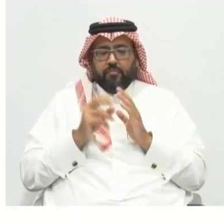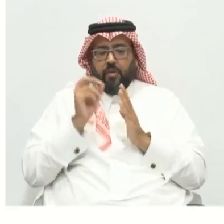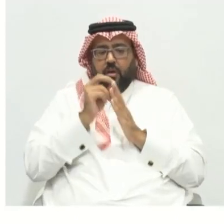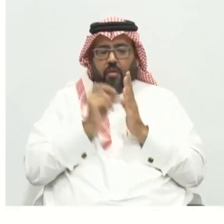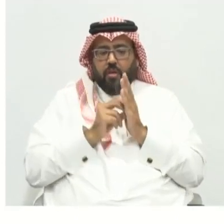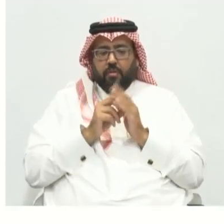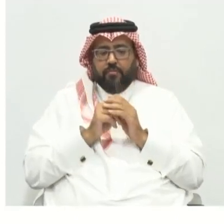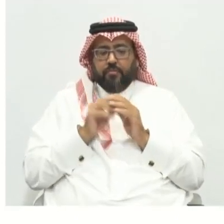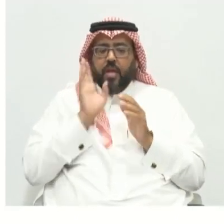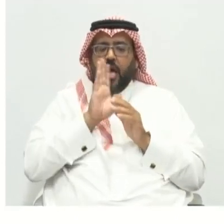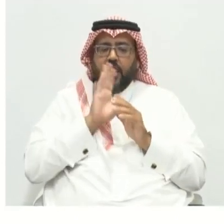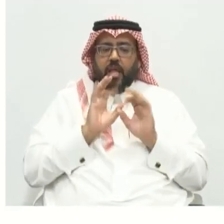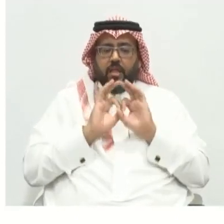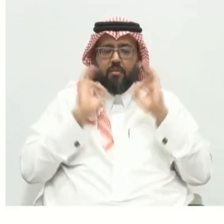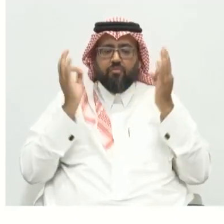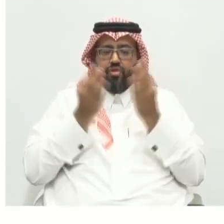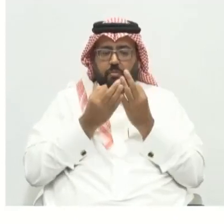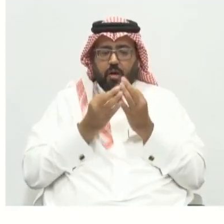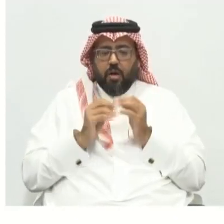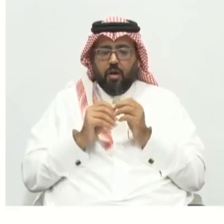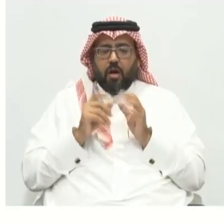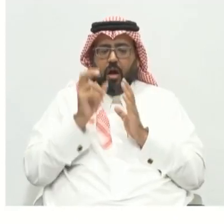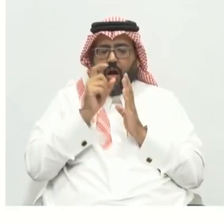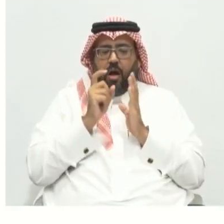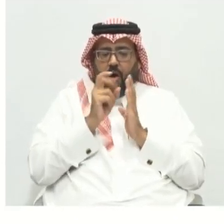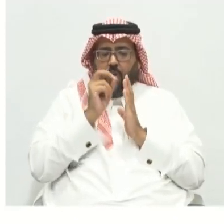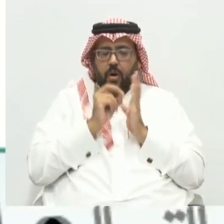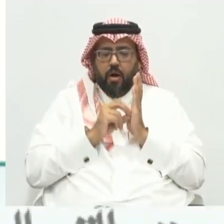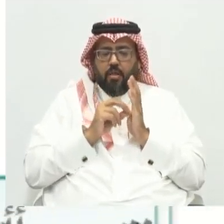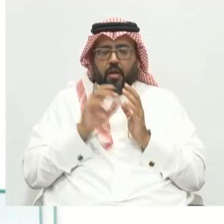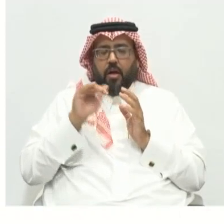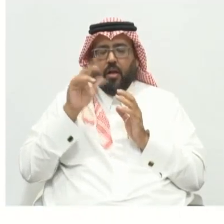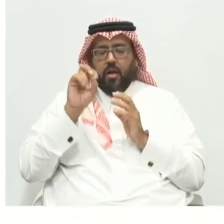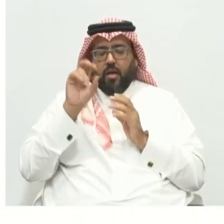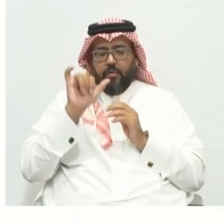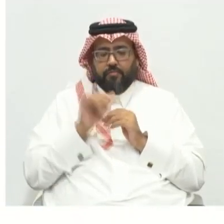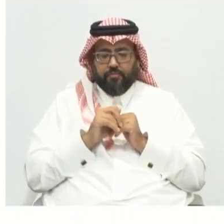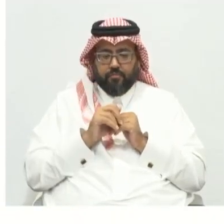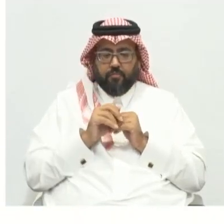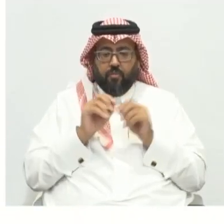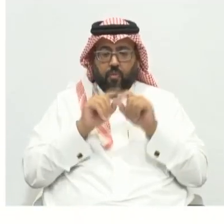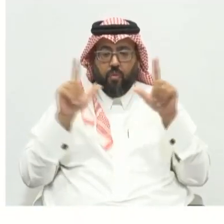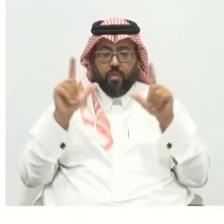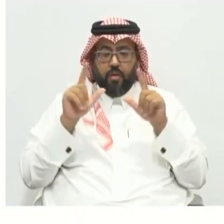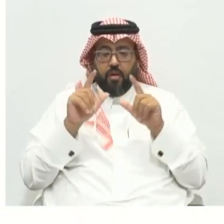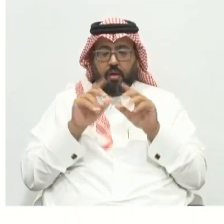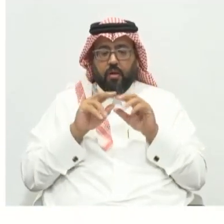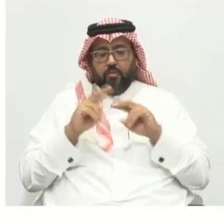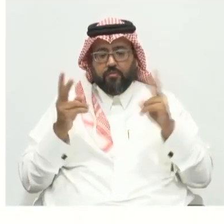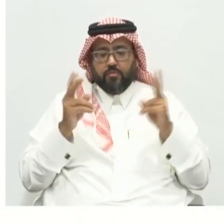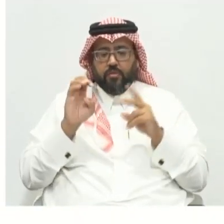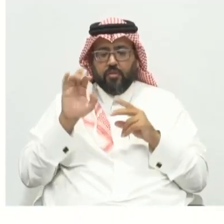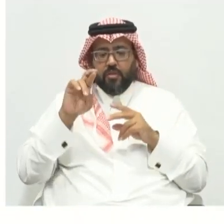وقواعد العادات الاجتماعيه او القواعد الاخلاقيه ايضا تبين انواع الجزاءات